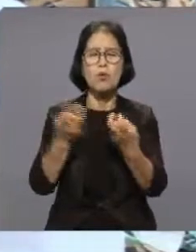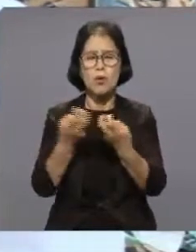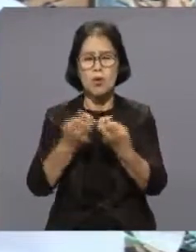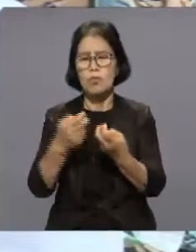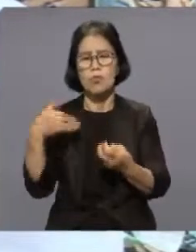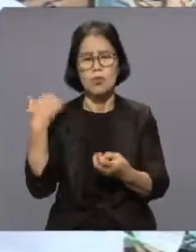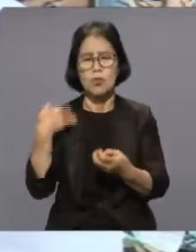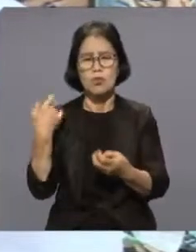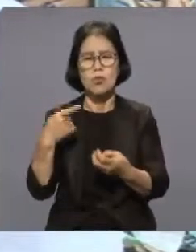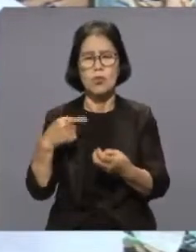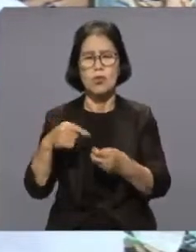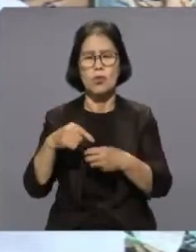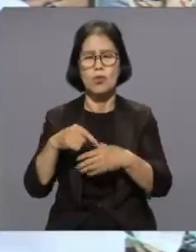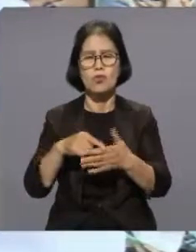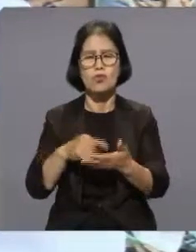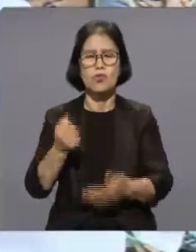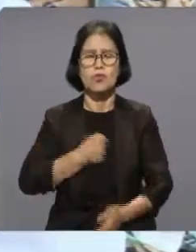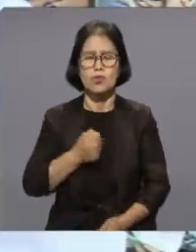건지도 모르겠고